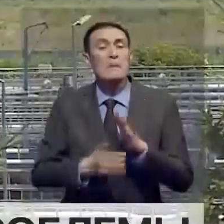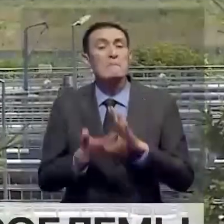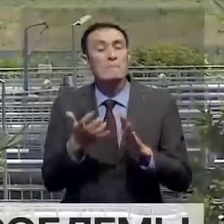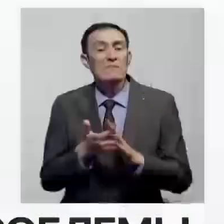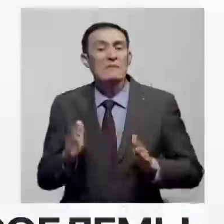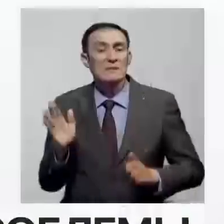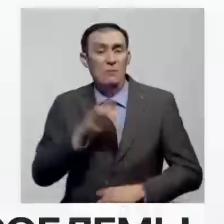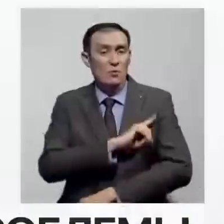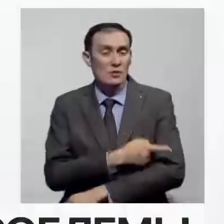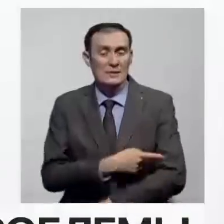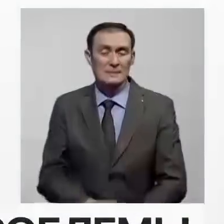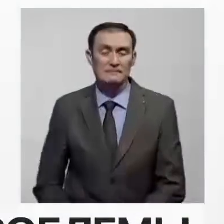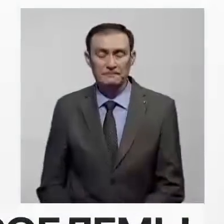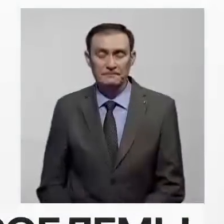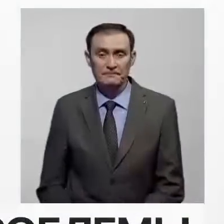мощности.